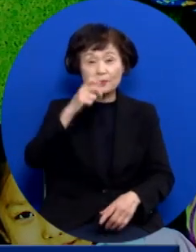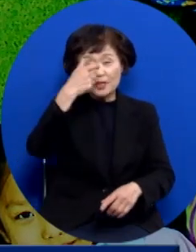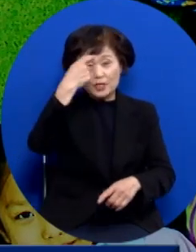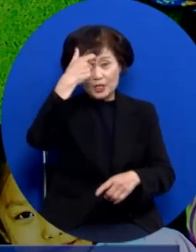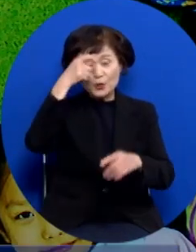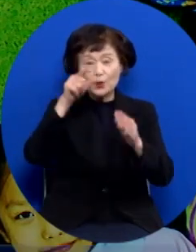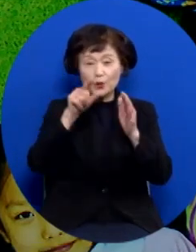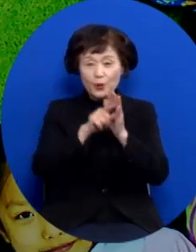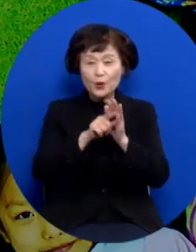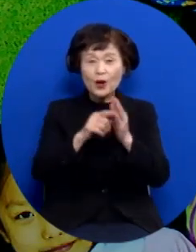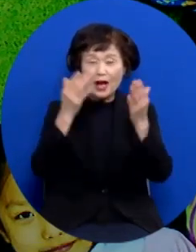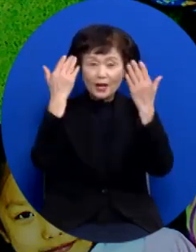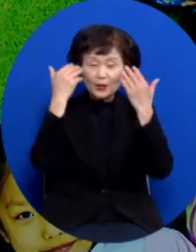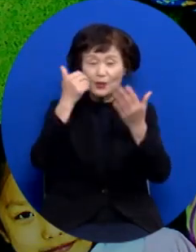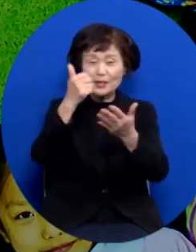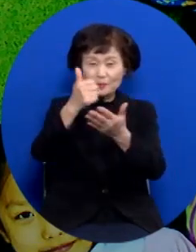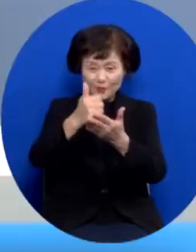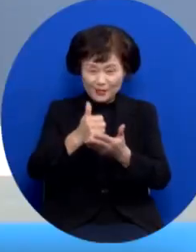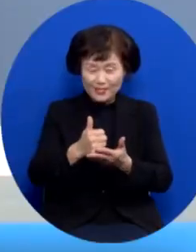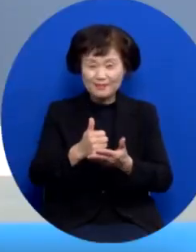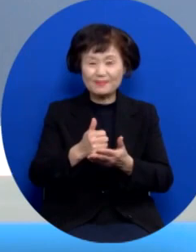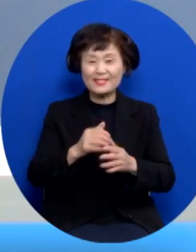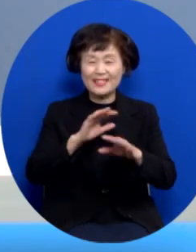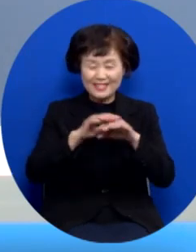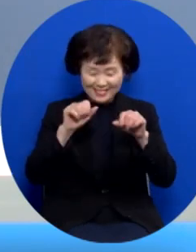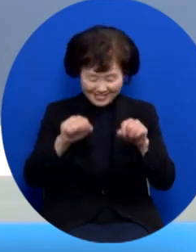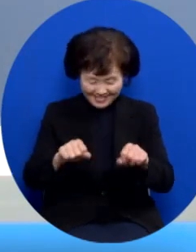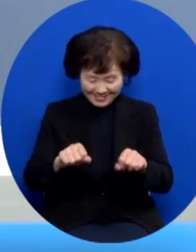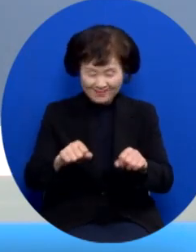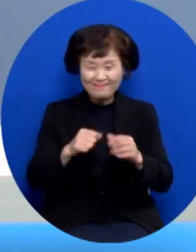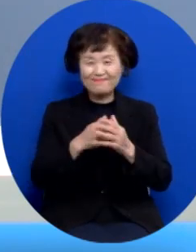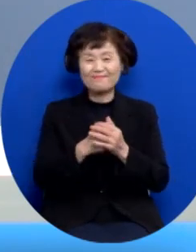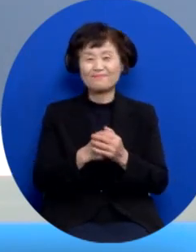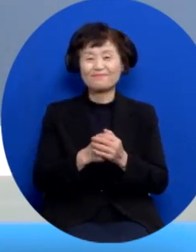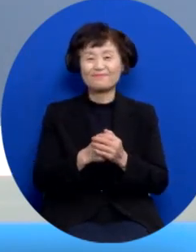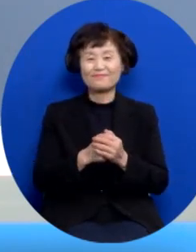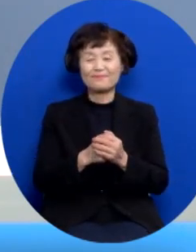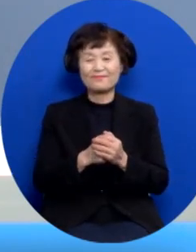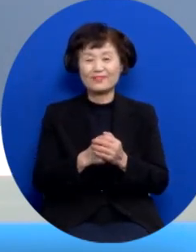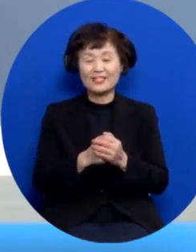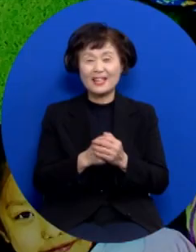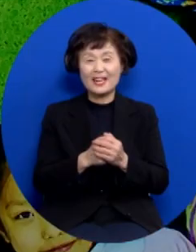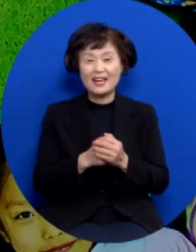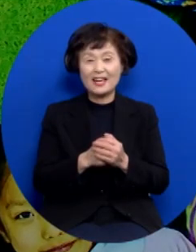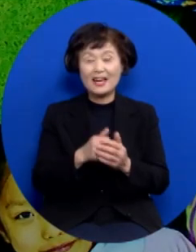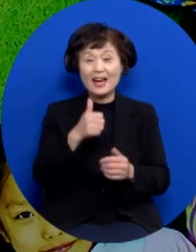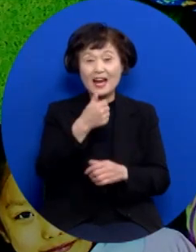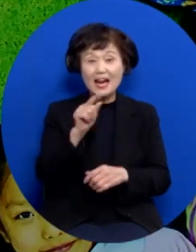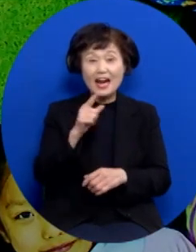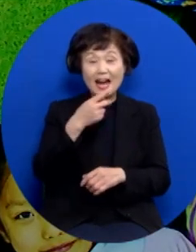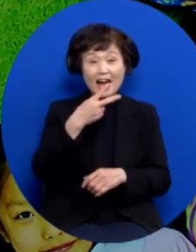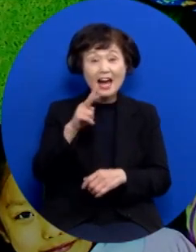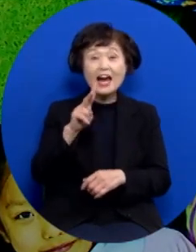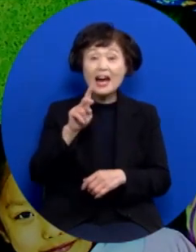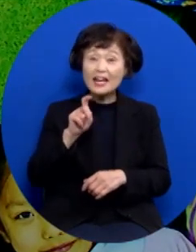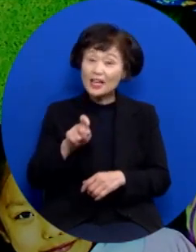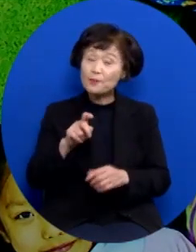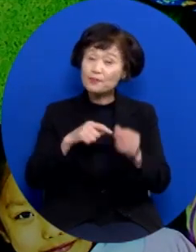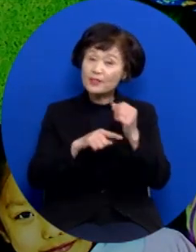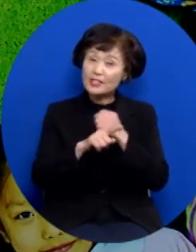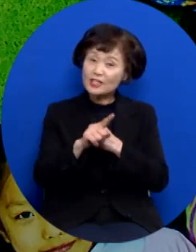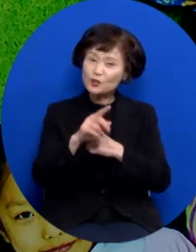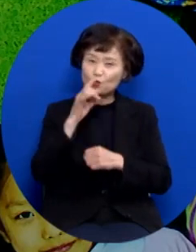목사님 모시고 이야기 나누겠습니다 목사님 안녕하세요 네 글로벌 하담기독학교 먼저 하담이라는